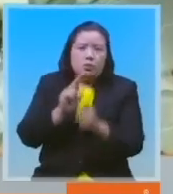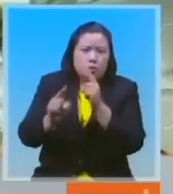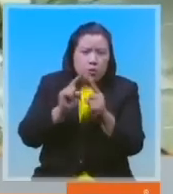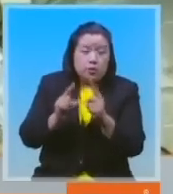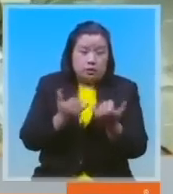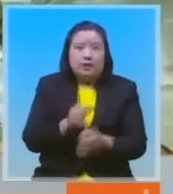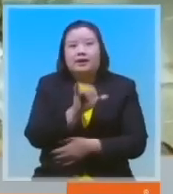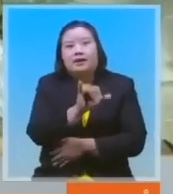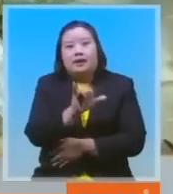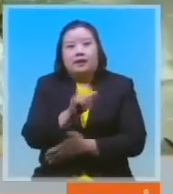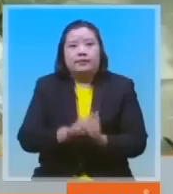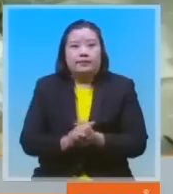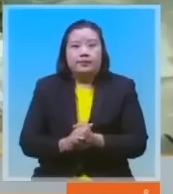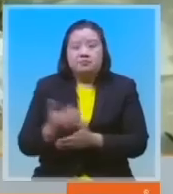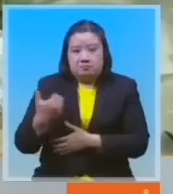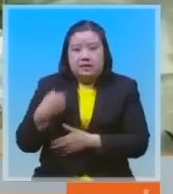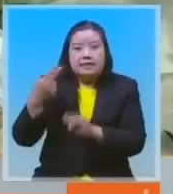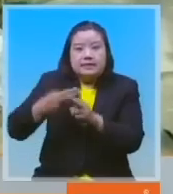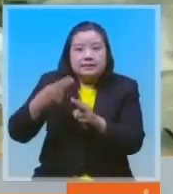ก็มีรู้อยู่แล้วครับ